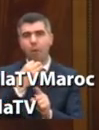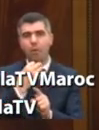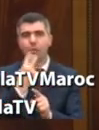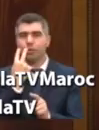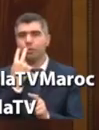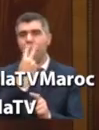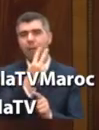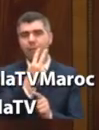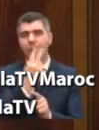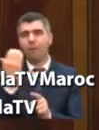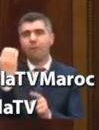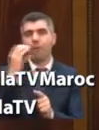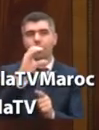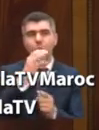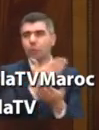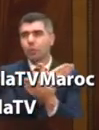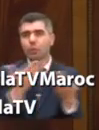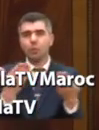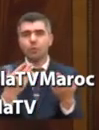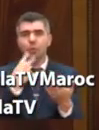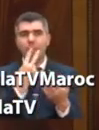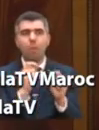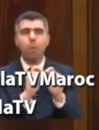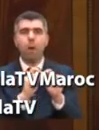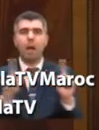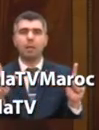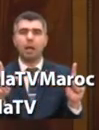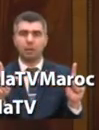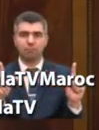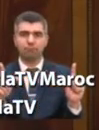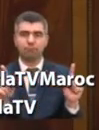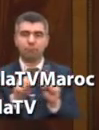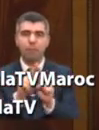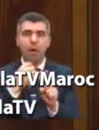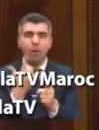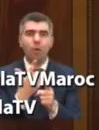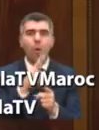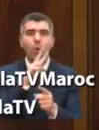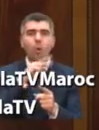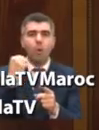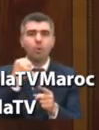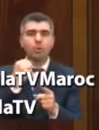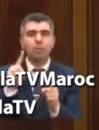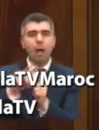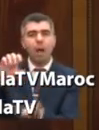لجرائم الحرب والجرائم ضد الإنسانية اللاصقة بتواجد الكيان الصهيوني كدولة احتلال.